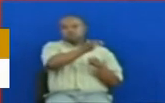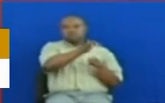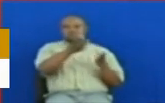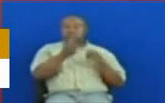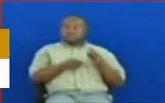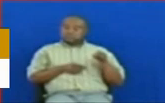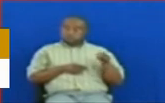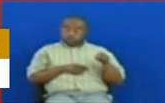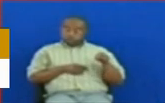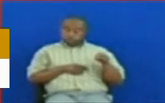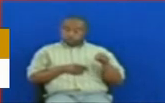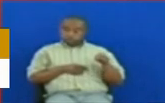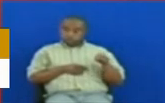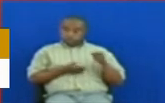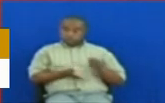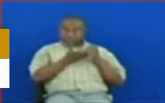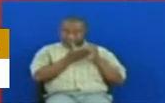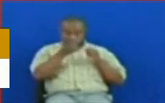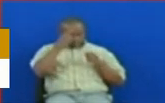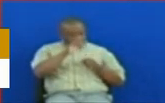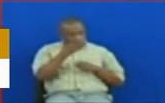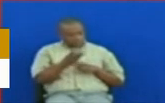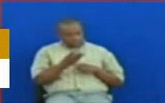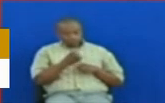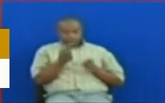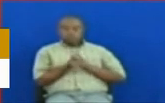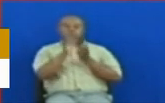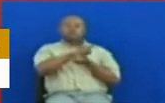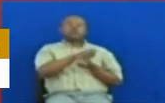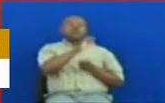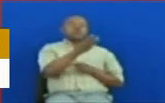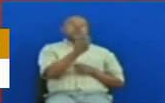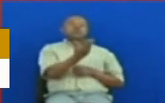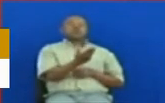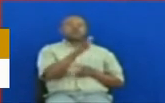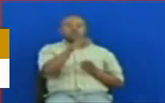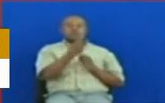huyu deputy ata save miaka sita katika nafasi hiyo.